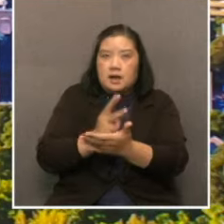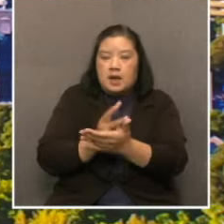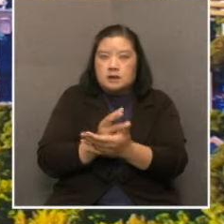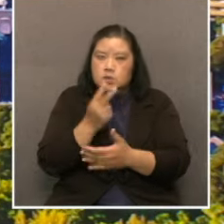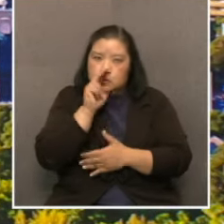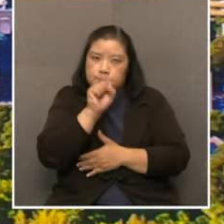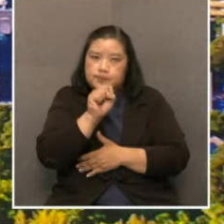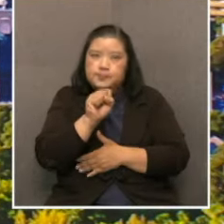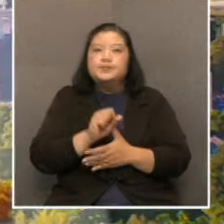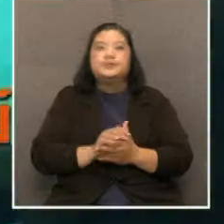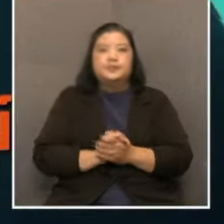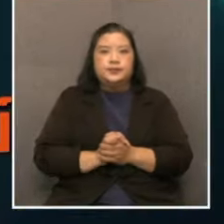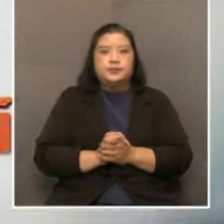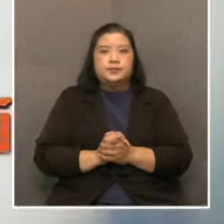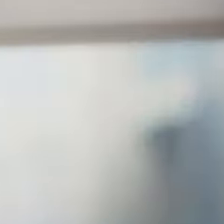ค่ะ